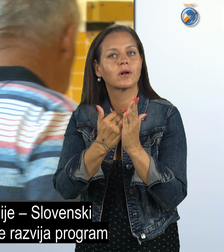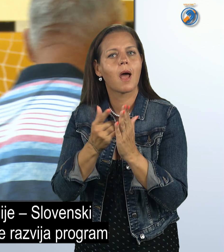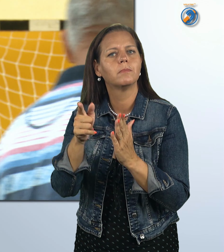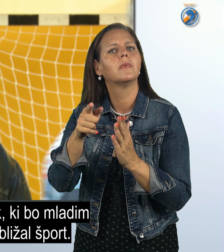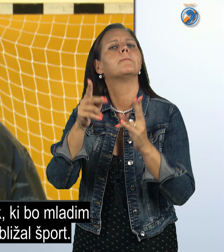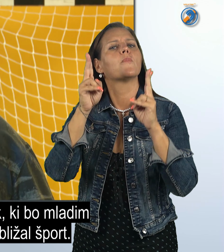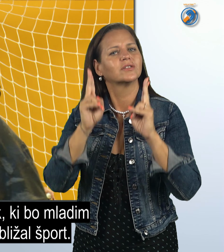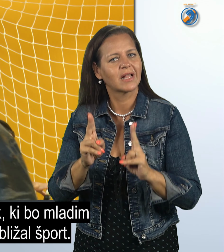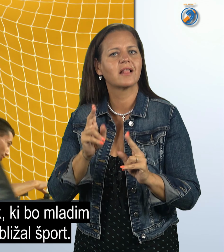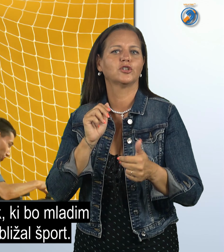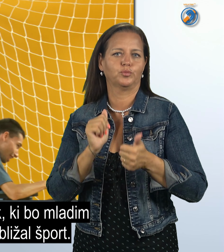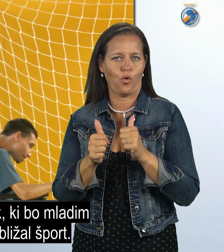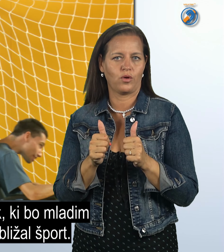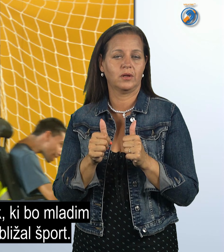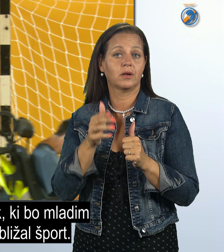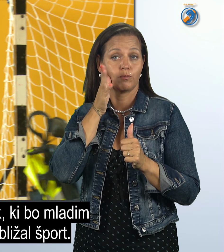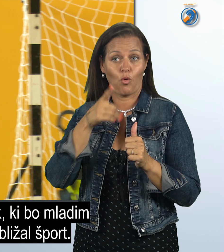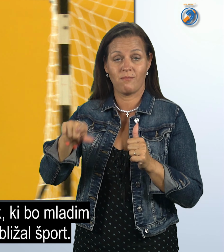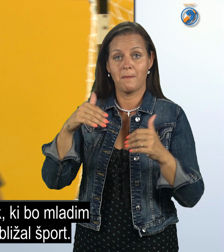invalidom približal šport.